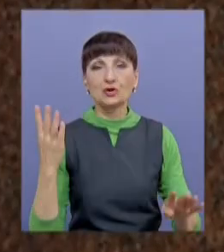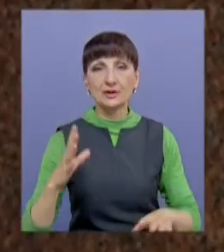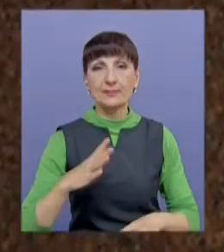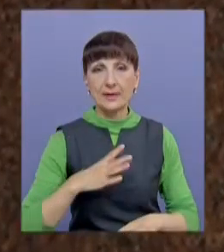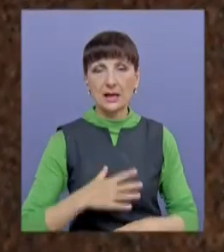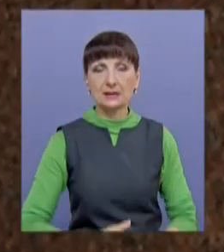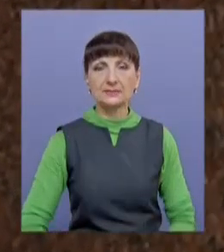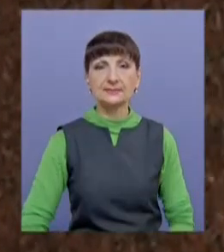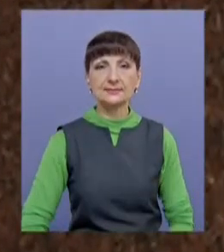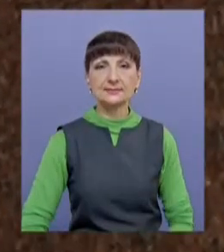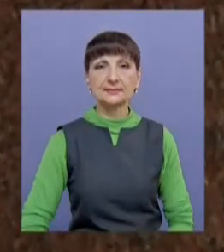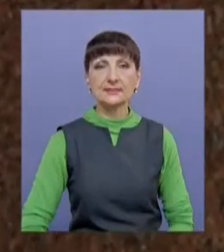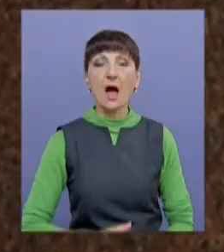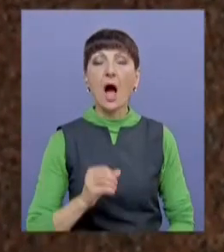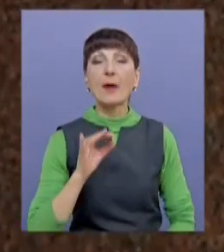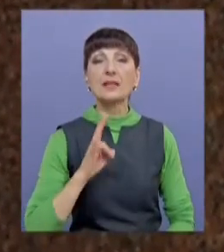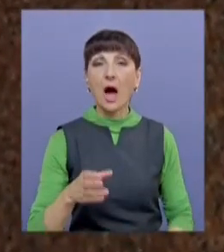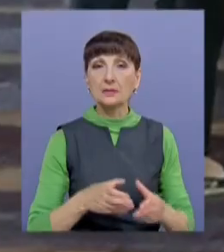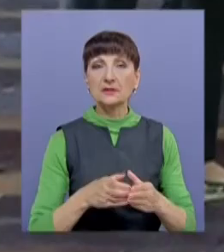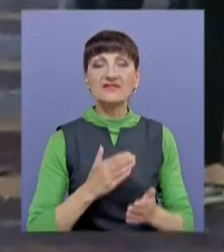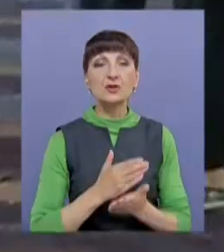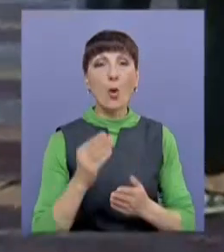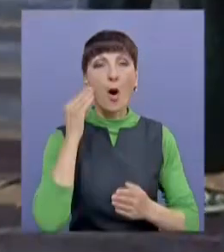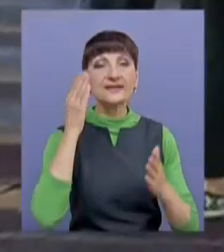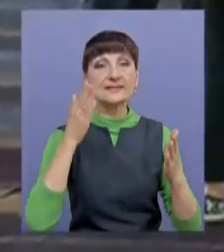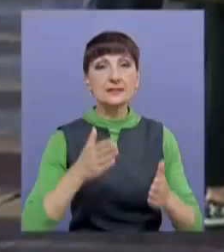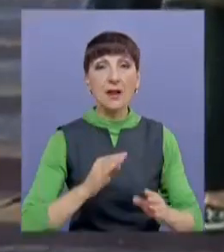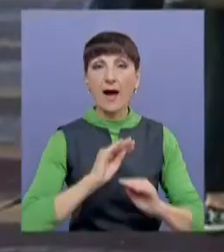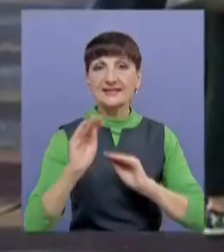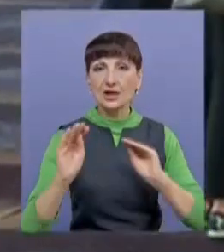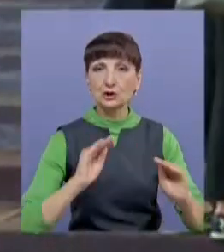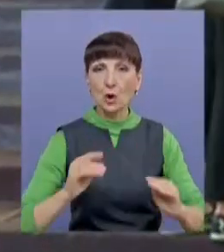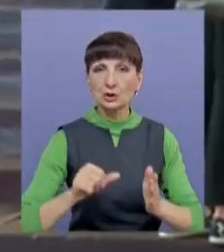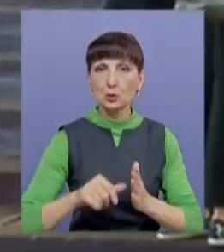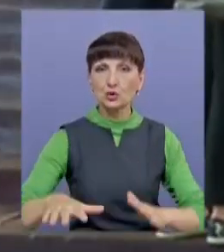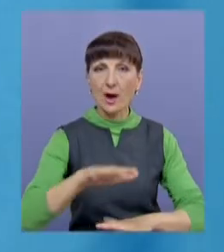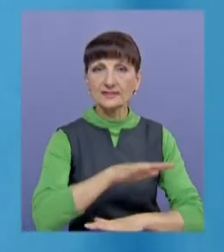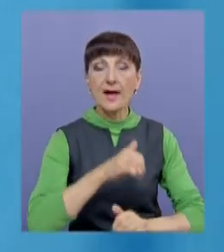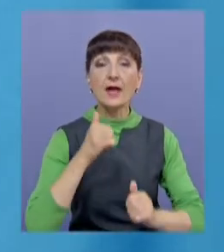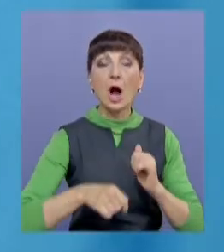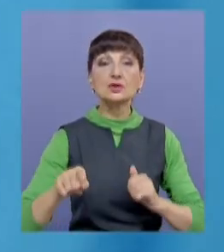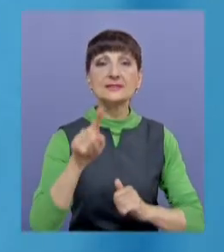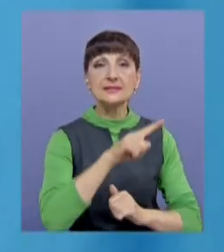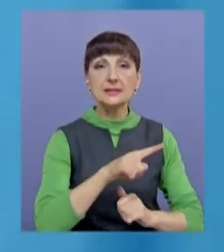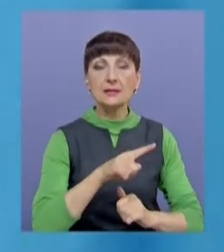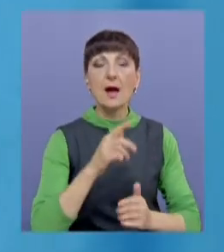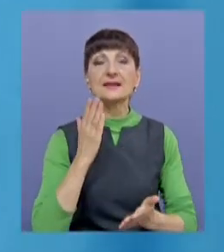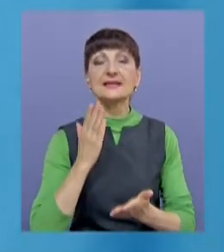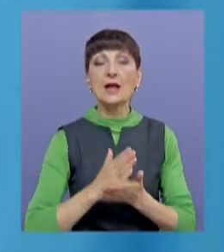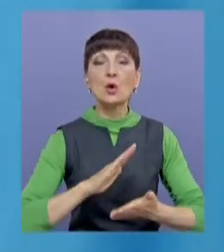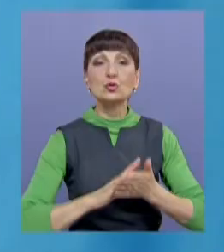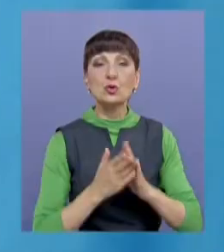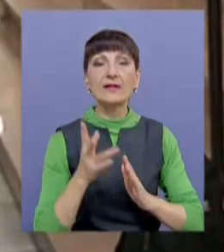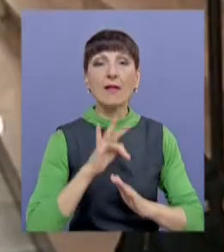образовались. Аманатовцы высоко оценили и оснащенность избирательных участков. На каждом из них создали условия